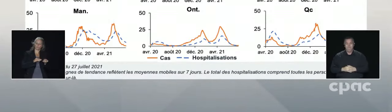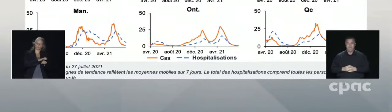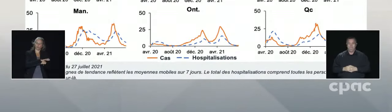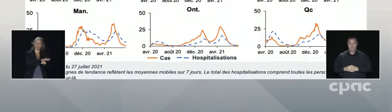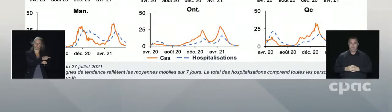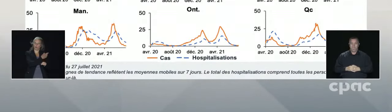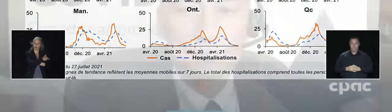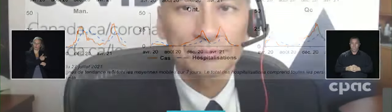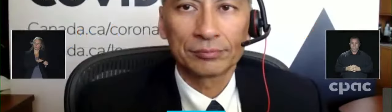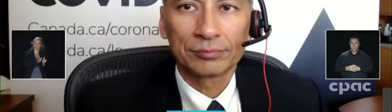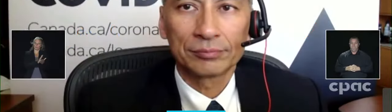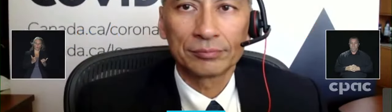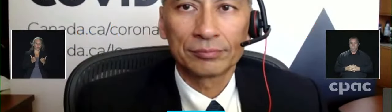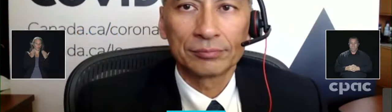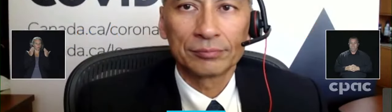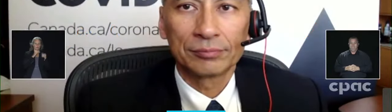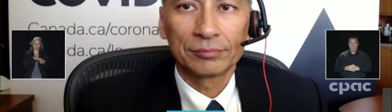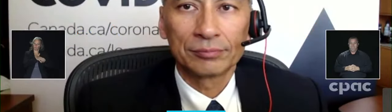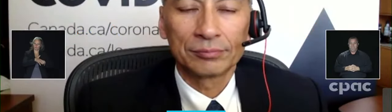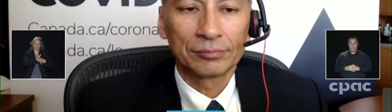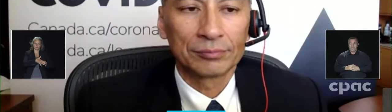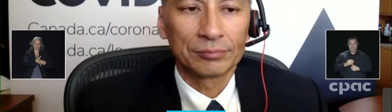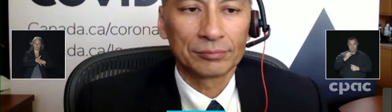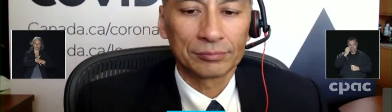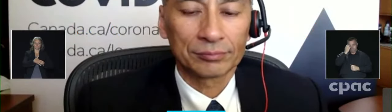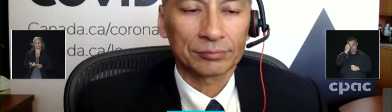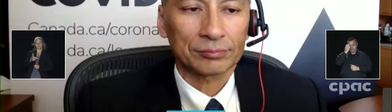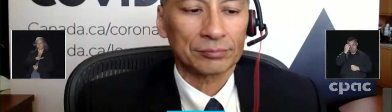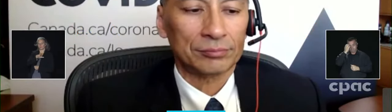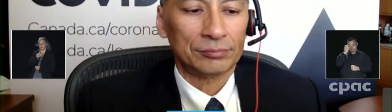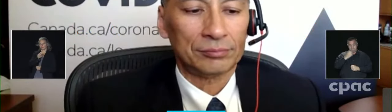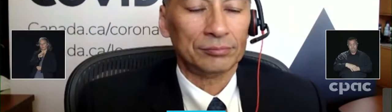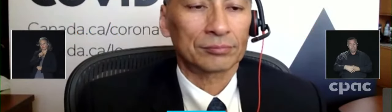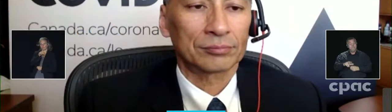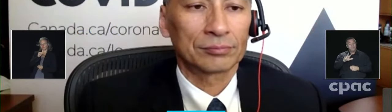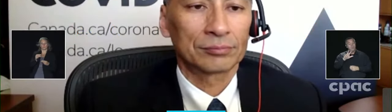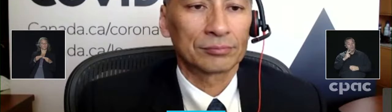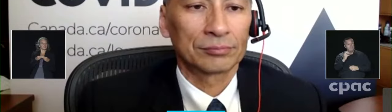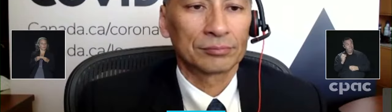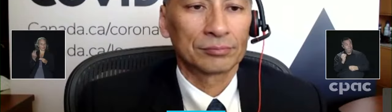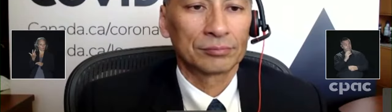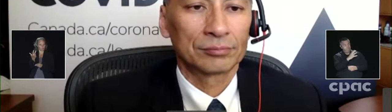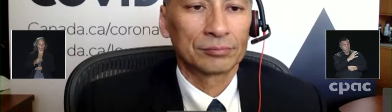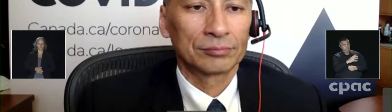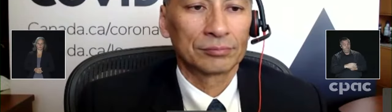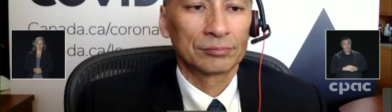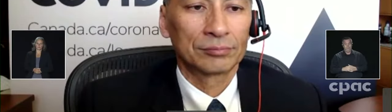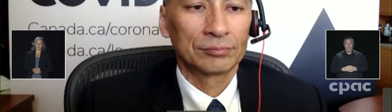Slide 3.